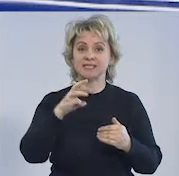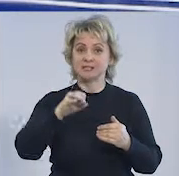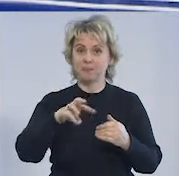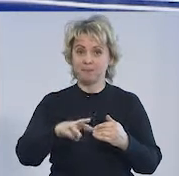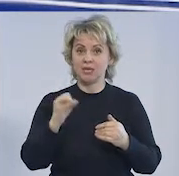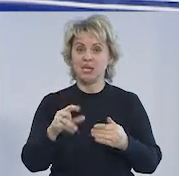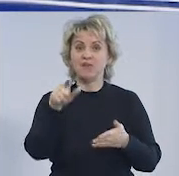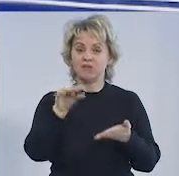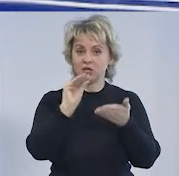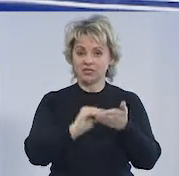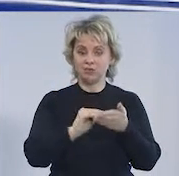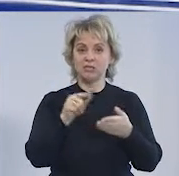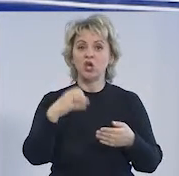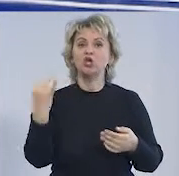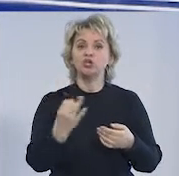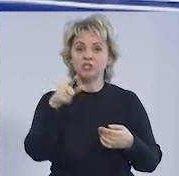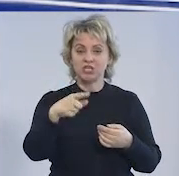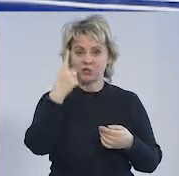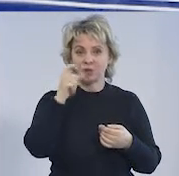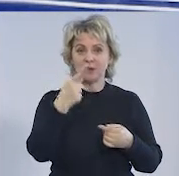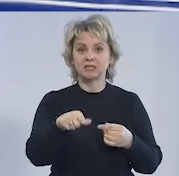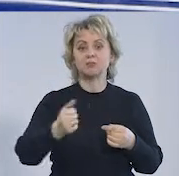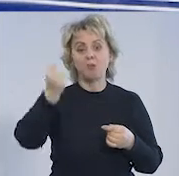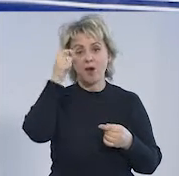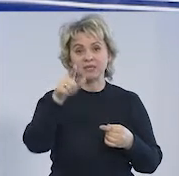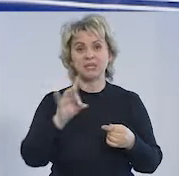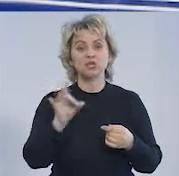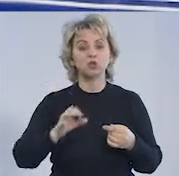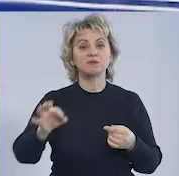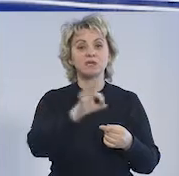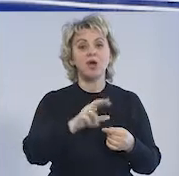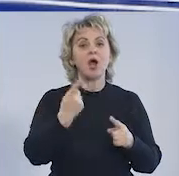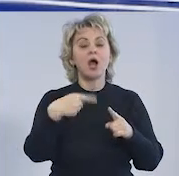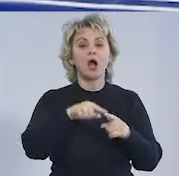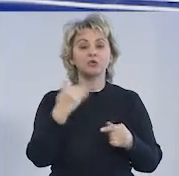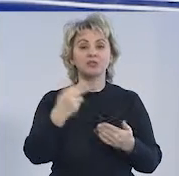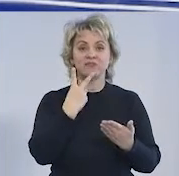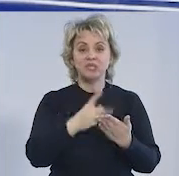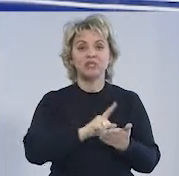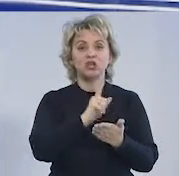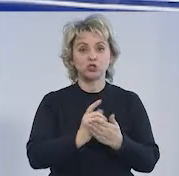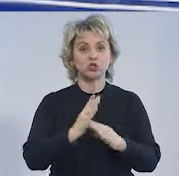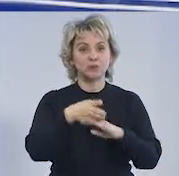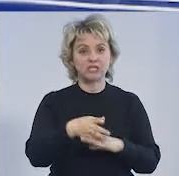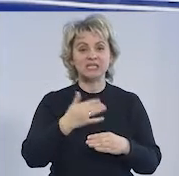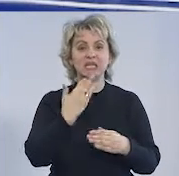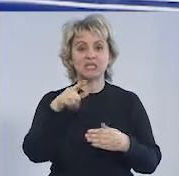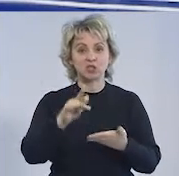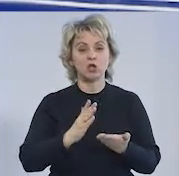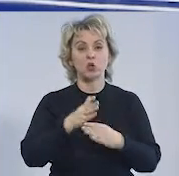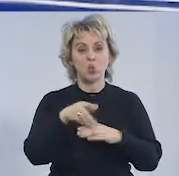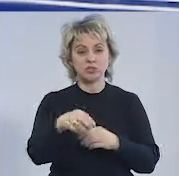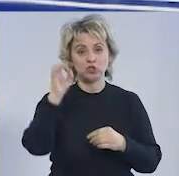массовой информации вы разместили интересную информацию о достопримечательности Ростовской области, которую, на ваш взгляд, должны посетить иностранные